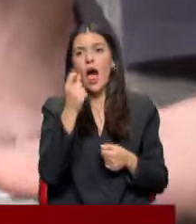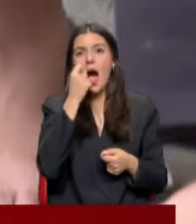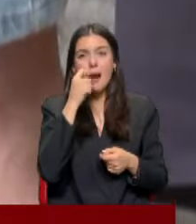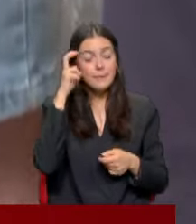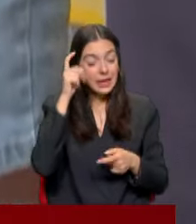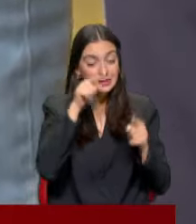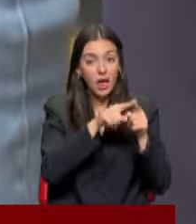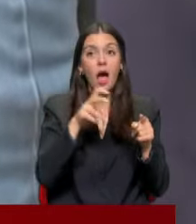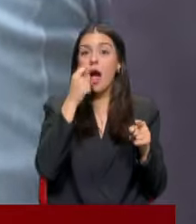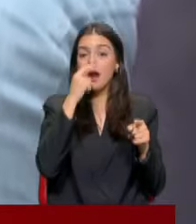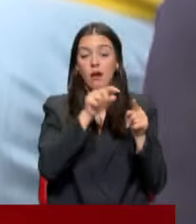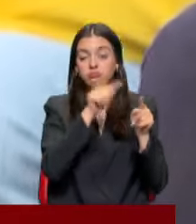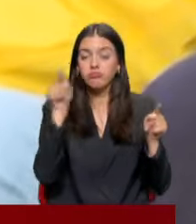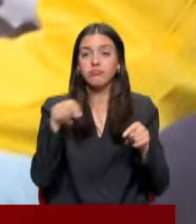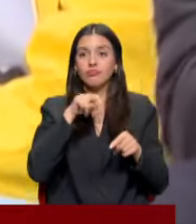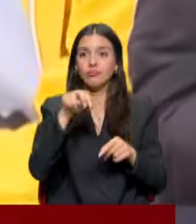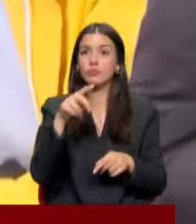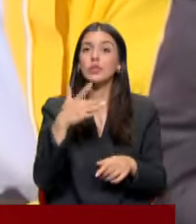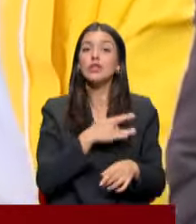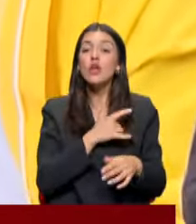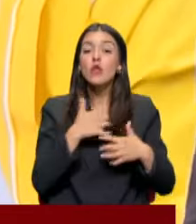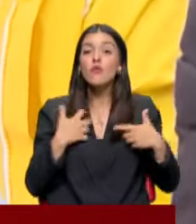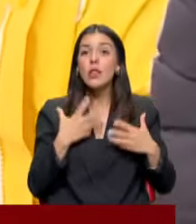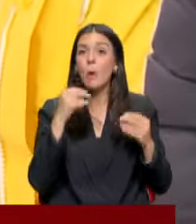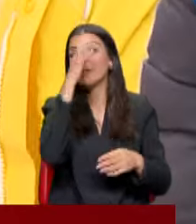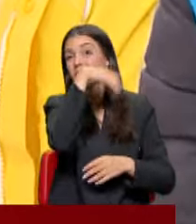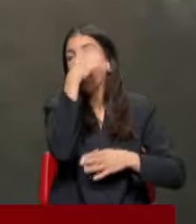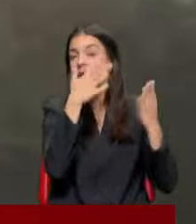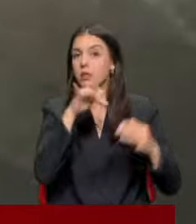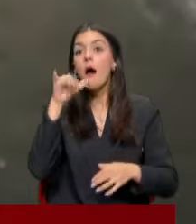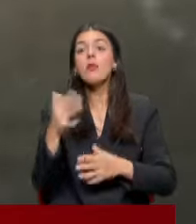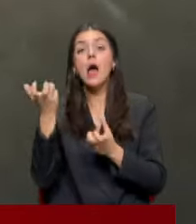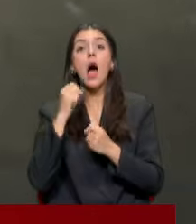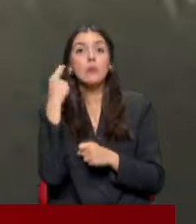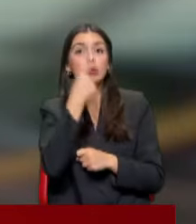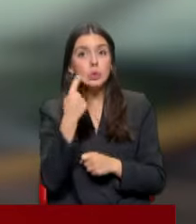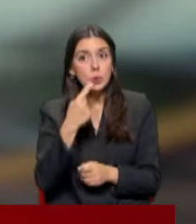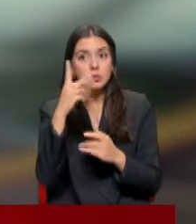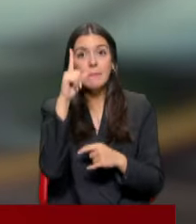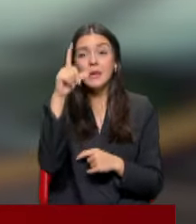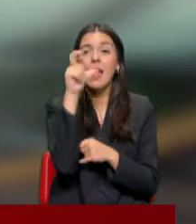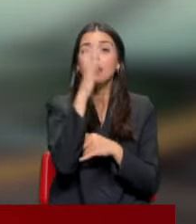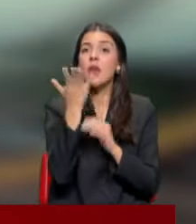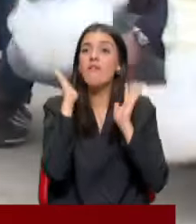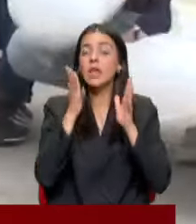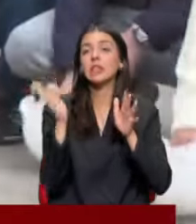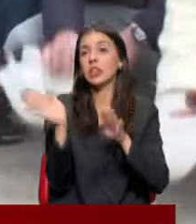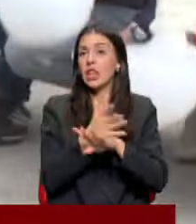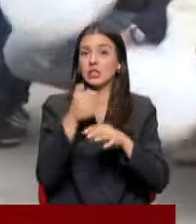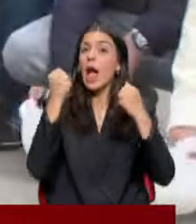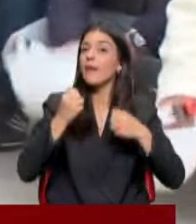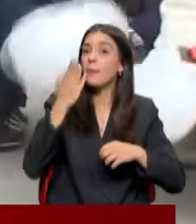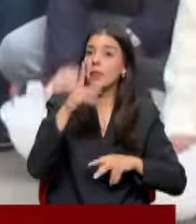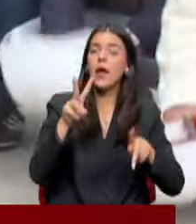Partili Ferhat Nasıroğlu'nun madeninde can güvenlikleri olmadığı, haklarını alamadıkları gerekçesiyle bir ayı geçti. Eylemdeler.